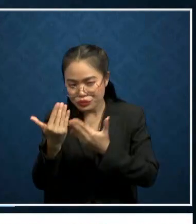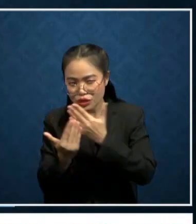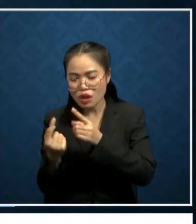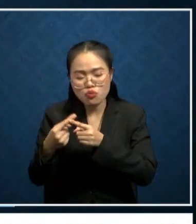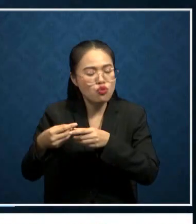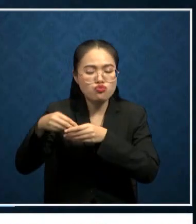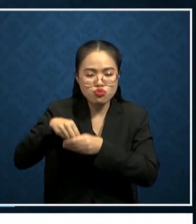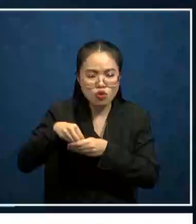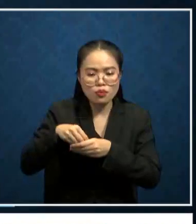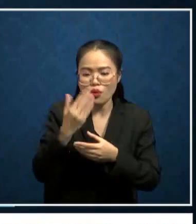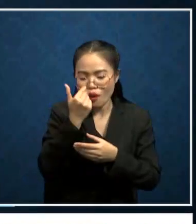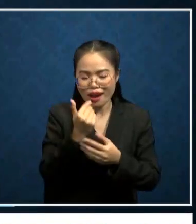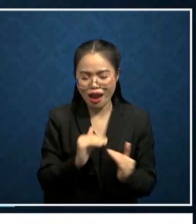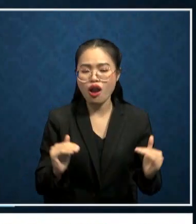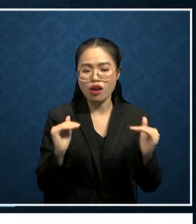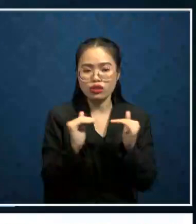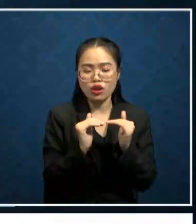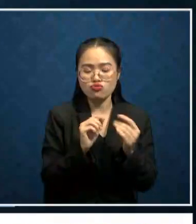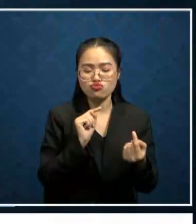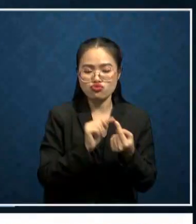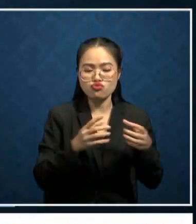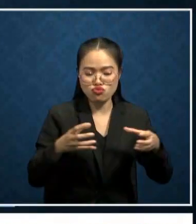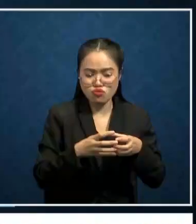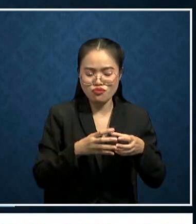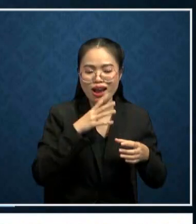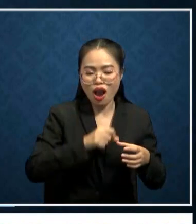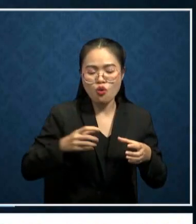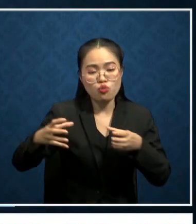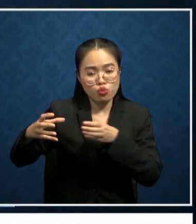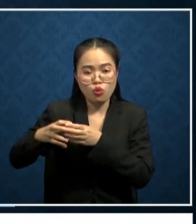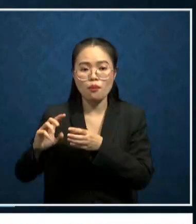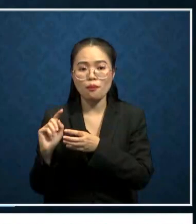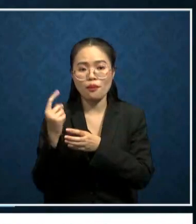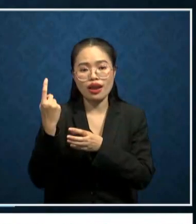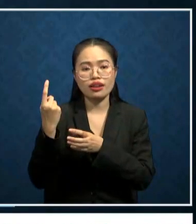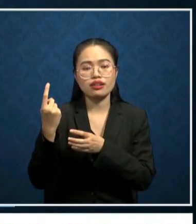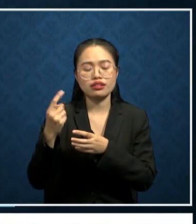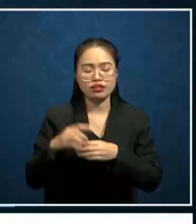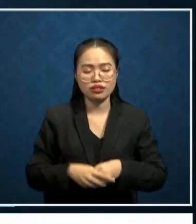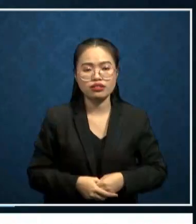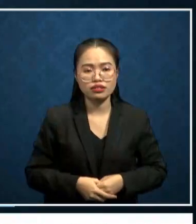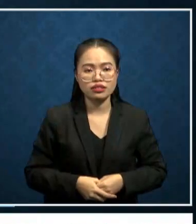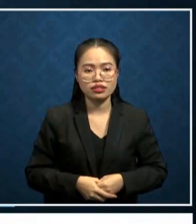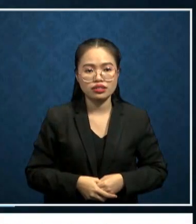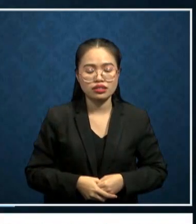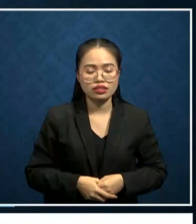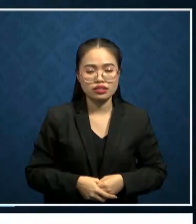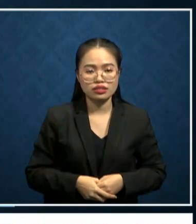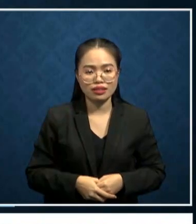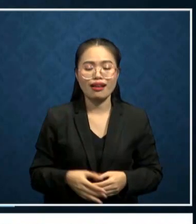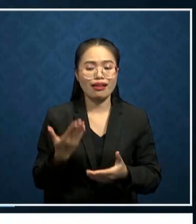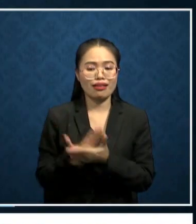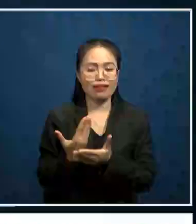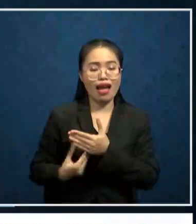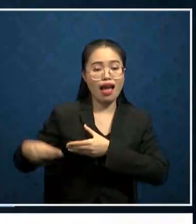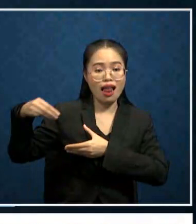ความเป็นธรรมกับทุกกลุ่มที่มีส่วนเกี่ยวข้องทั้งกลุ่มเดิมและกลุ่มที่เข้ามาใหม่รายได้จากการเก็บ